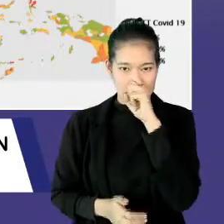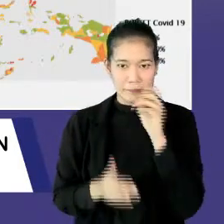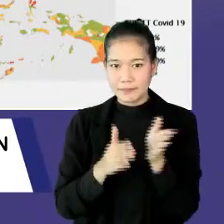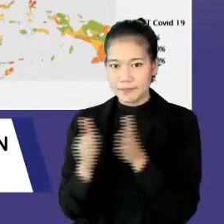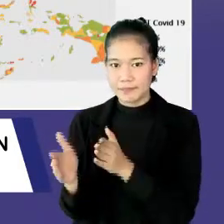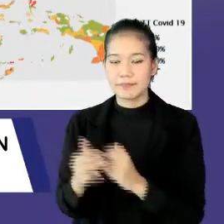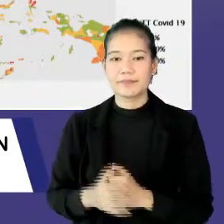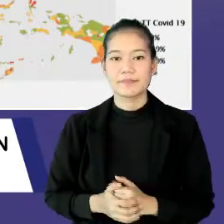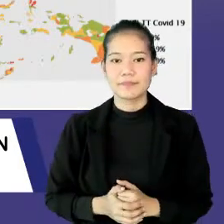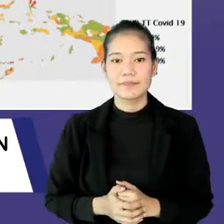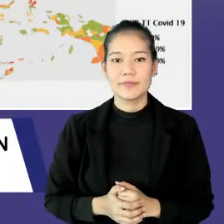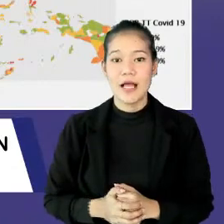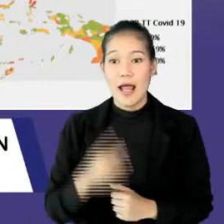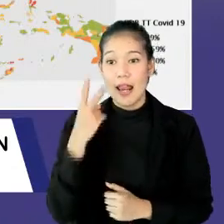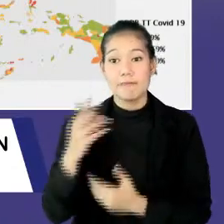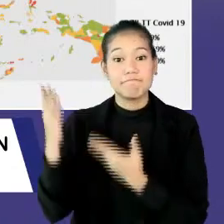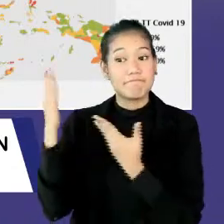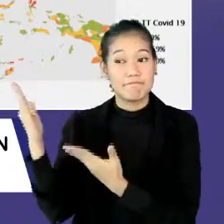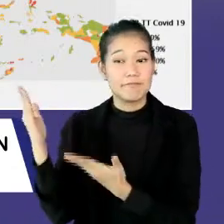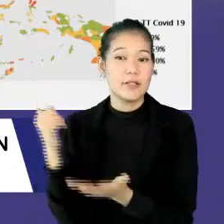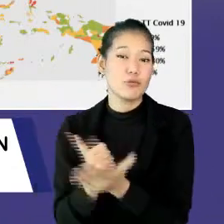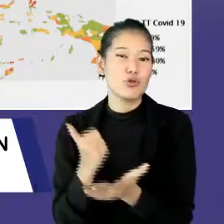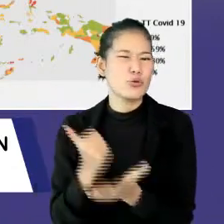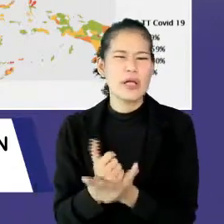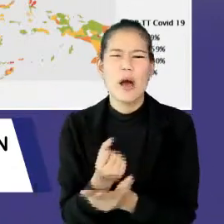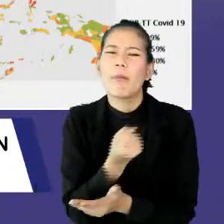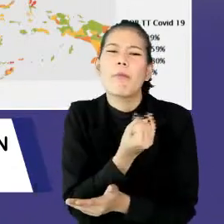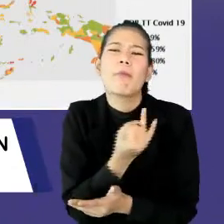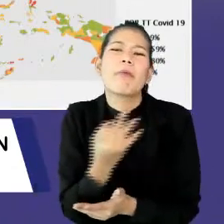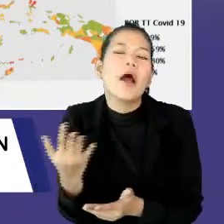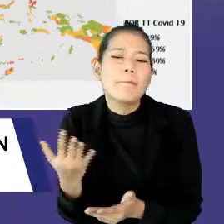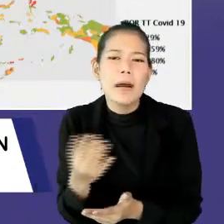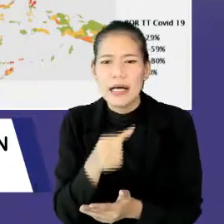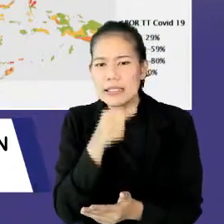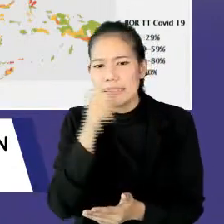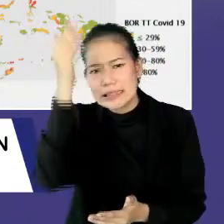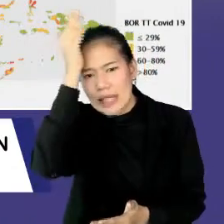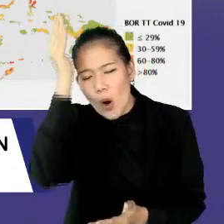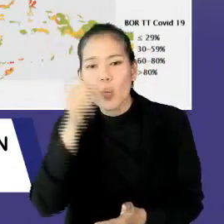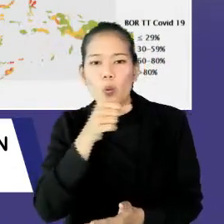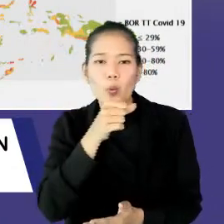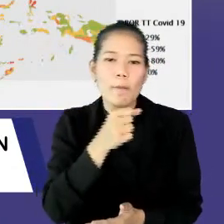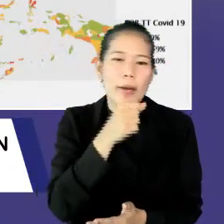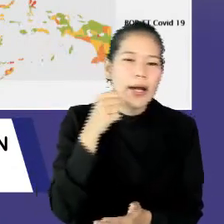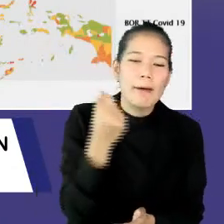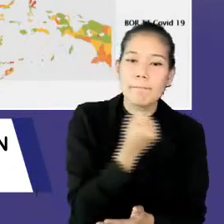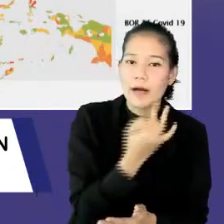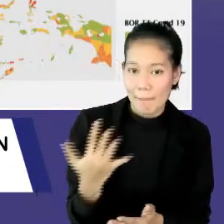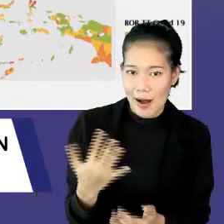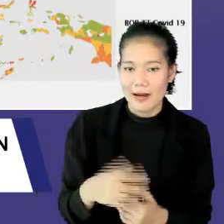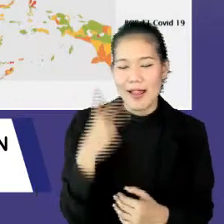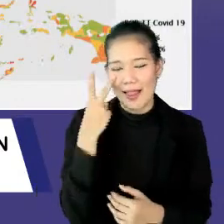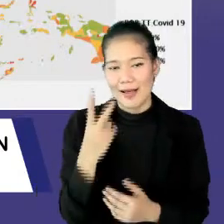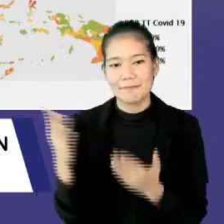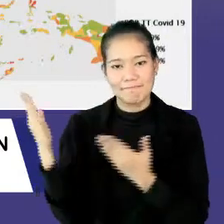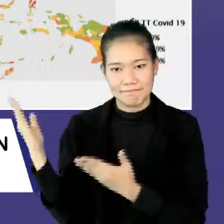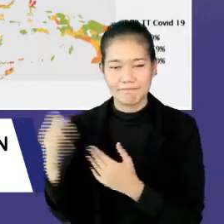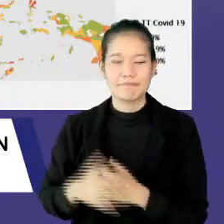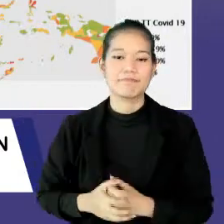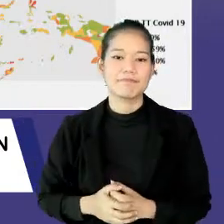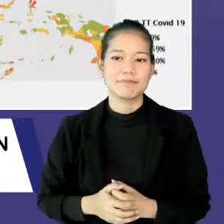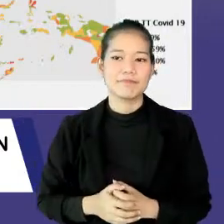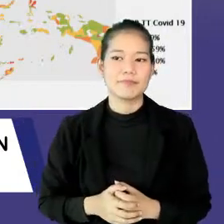slide berikutnya. Jadi kalau ngeliat gambaran ini, jadi sebenarnya berapa sih, berapa yang hijau, berapa yang merah gitu ya. Di slide berikutnya,